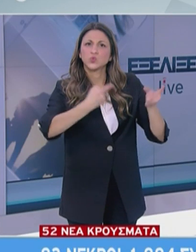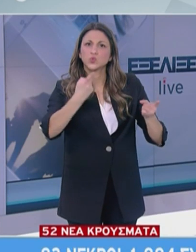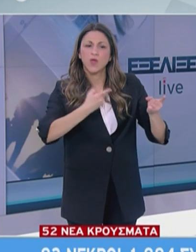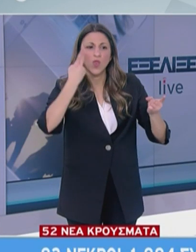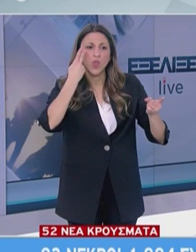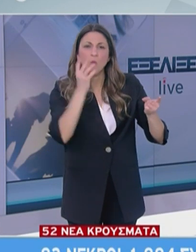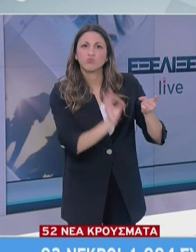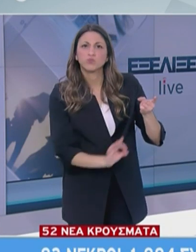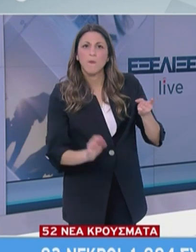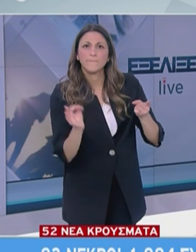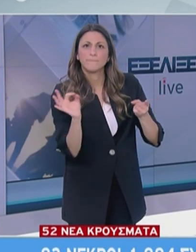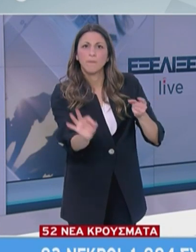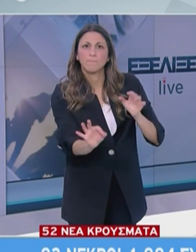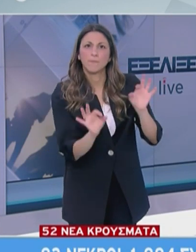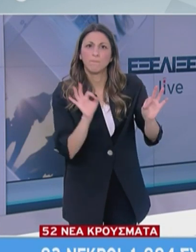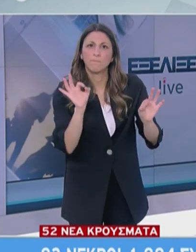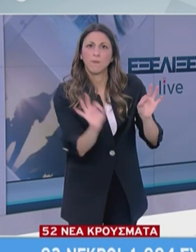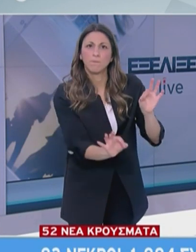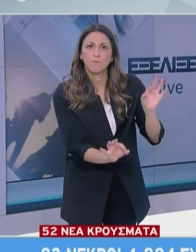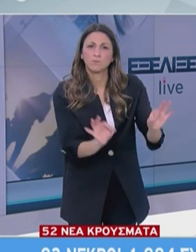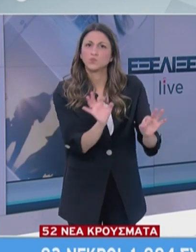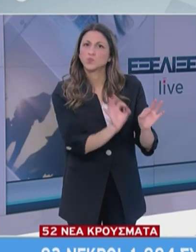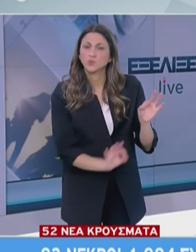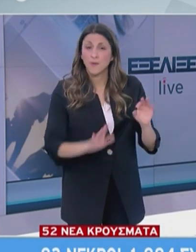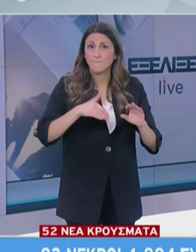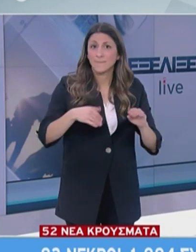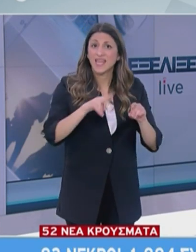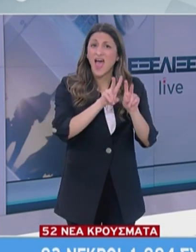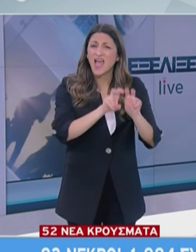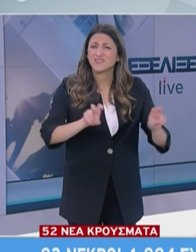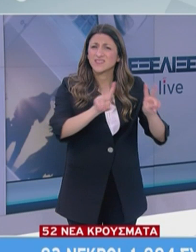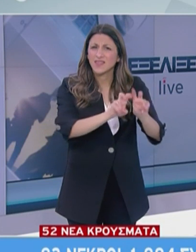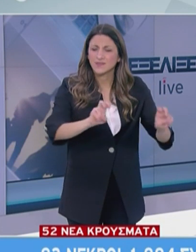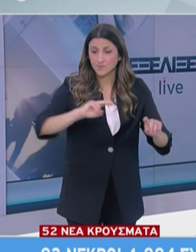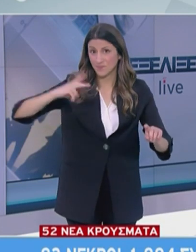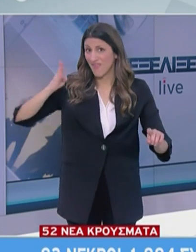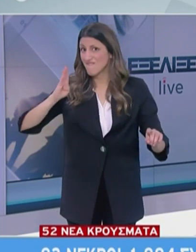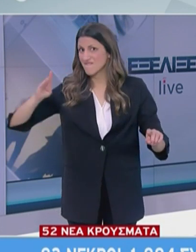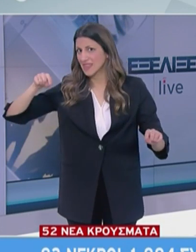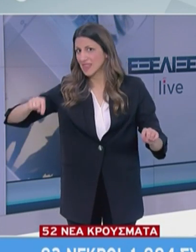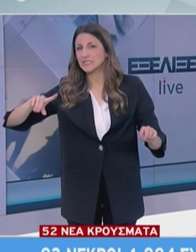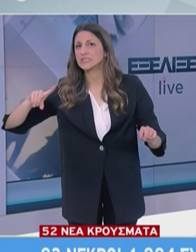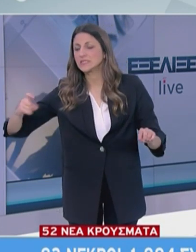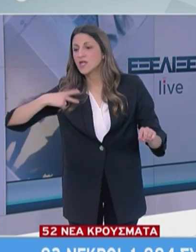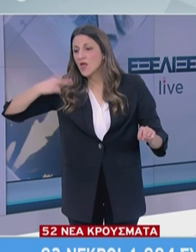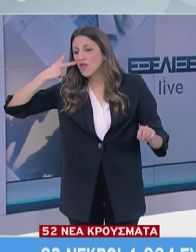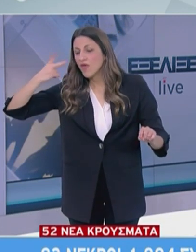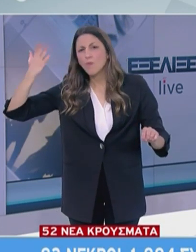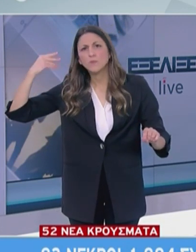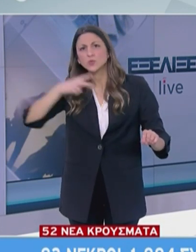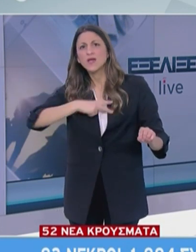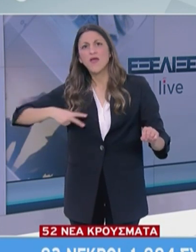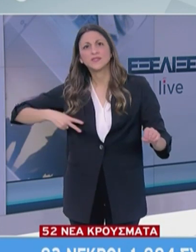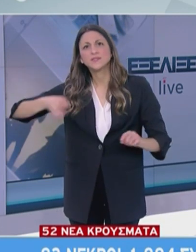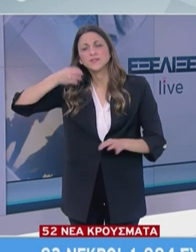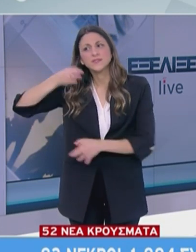μεταδοθεί ο ιός στη χώρα και να γίνουν εξετάσεις. Και στη δεύτερη φάση θα διερευνήσουμε αυτό που είπε και ο